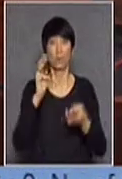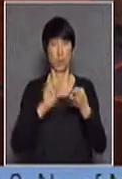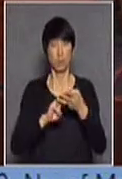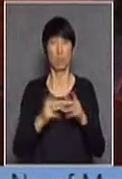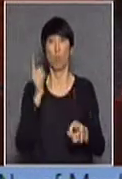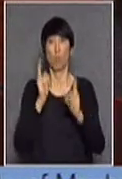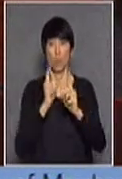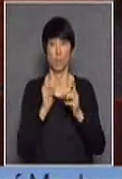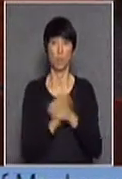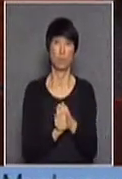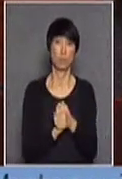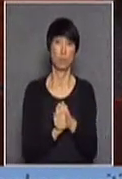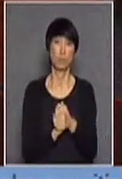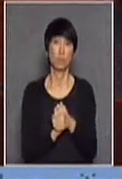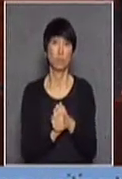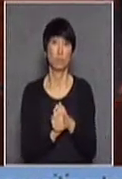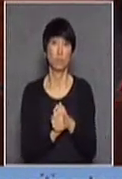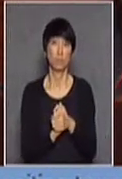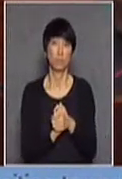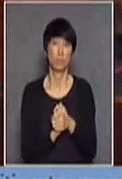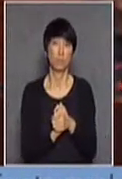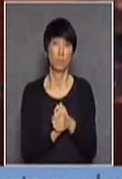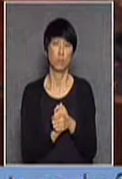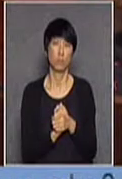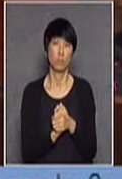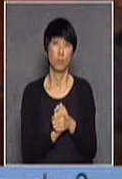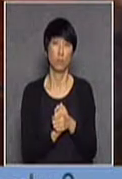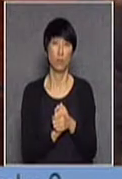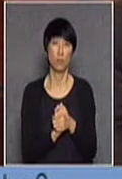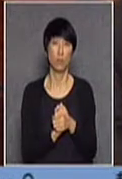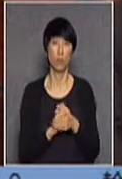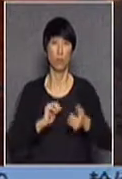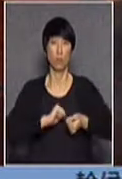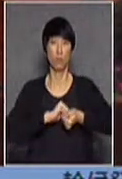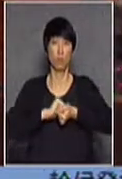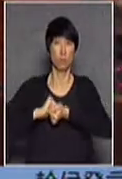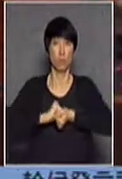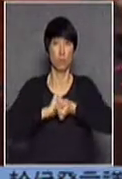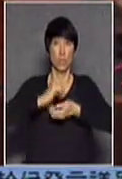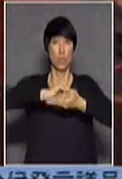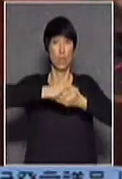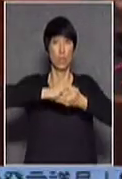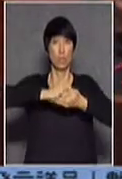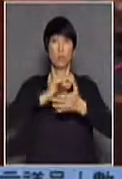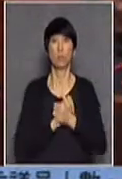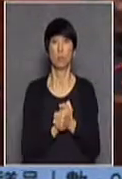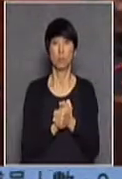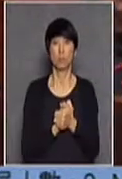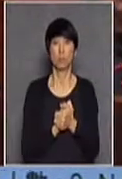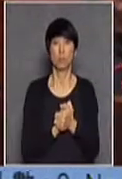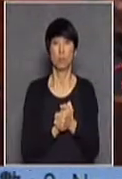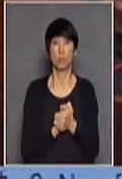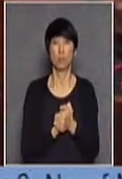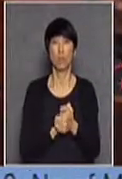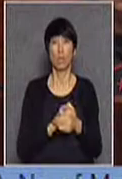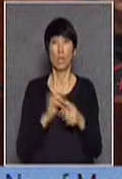到即係呢一個嘅貝澳，貝澳都係個貝澳啊，貝澳隔離大圍又好，另外一條